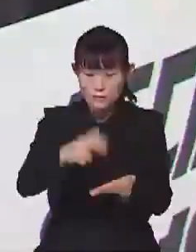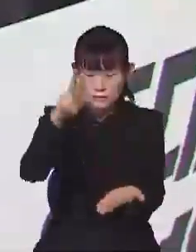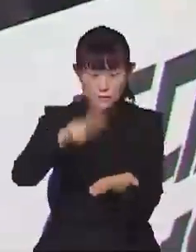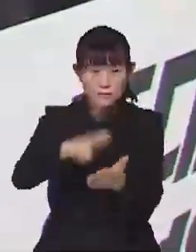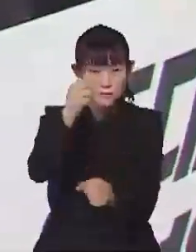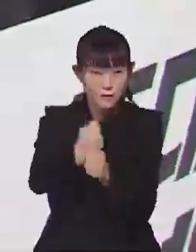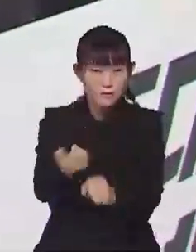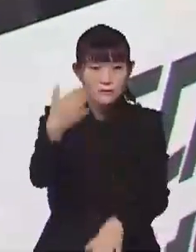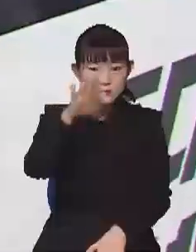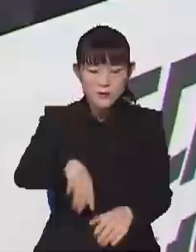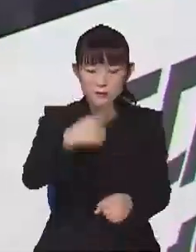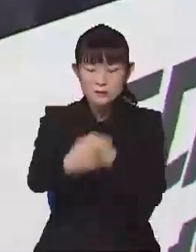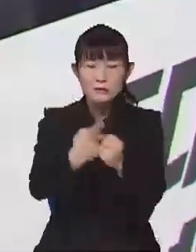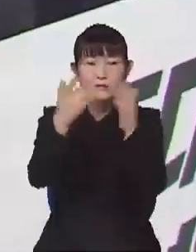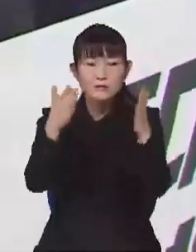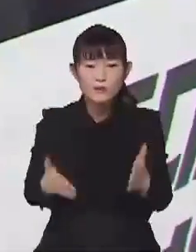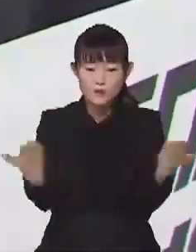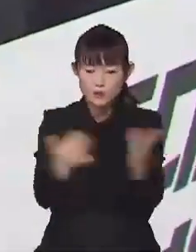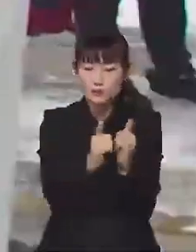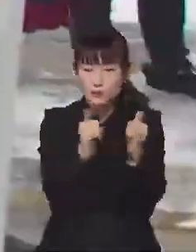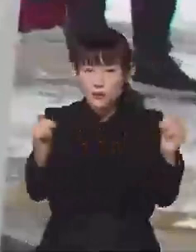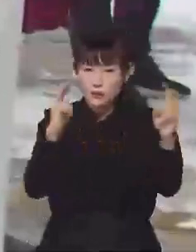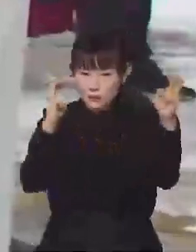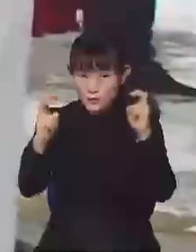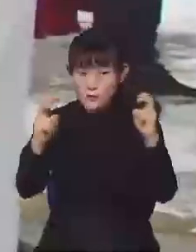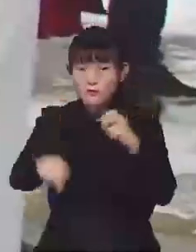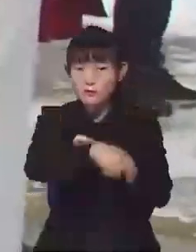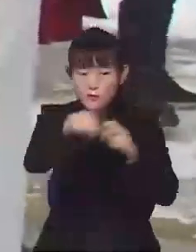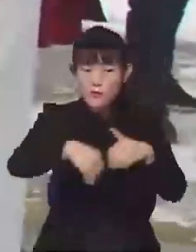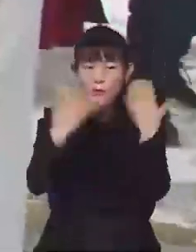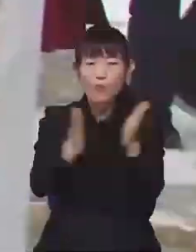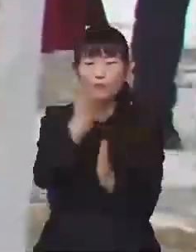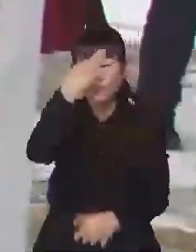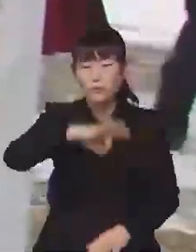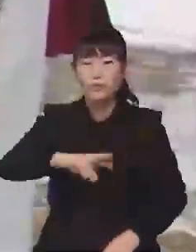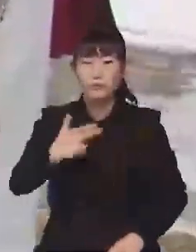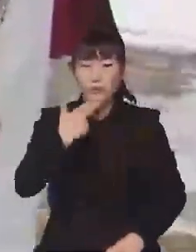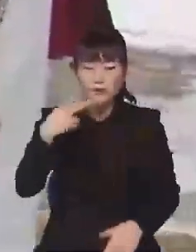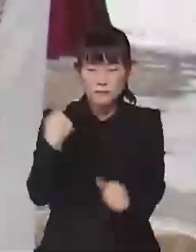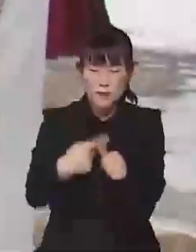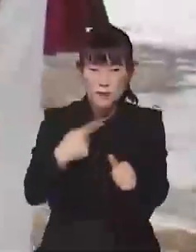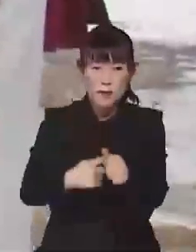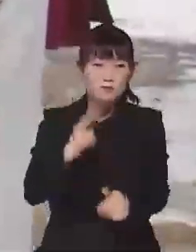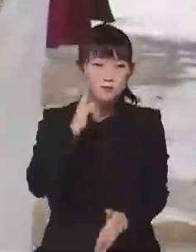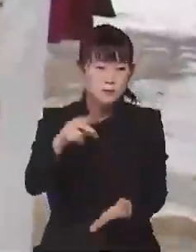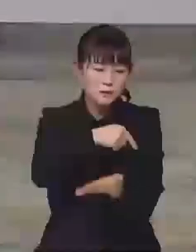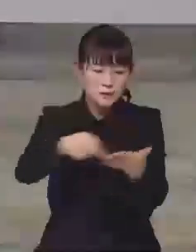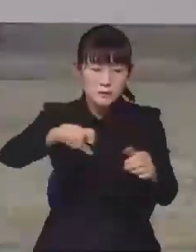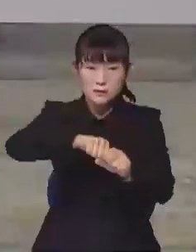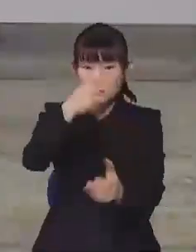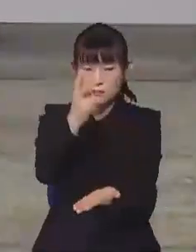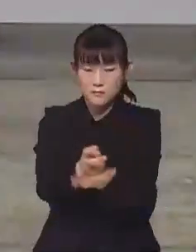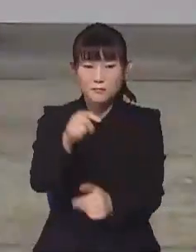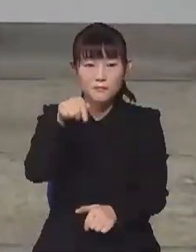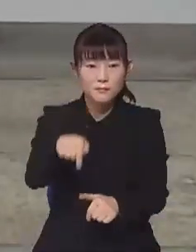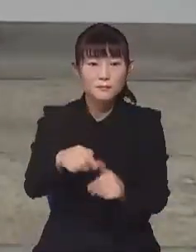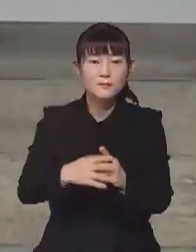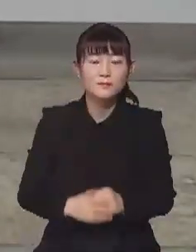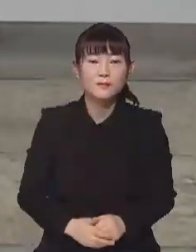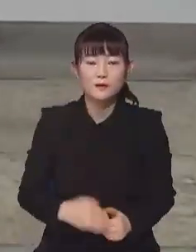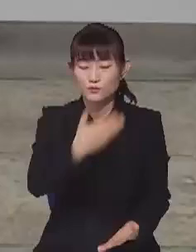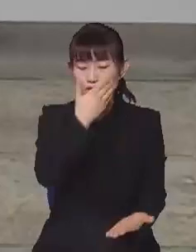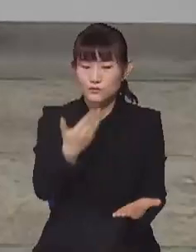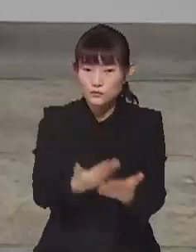제정됐지만 1년 만에 노동자도 기업도 무용지물이라고 비판하는 중대재해처벌법. 무엇보다